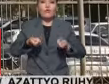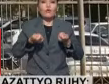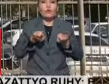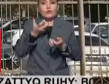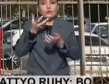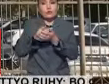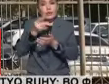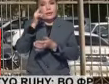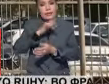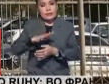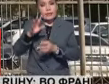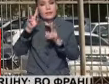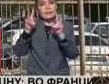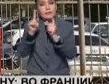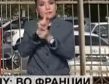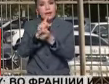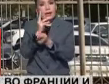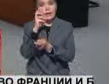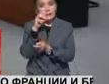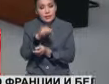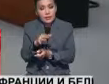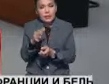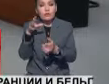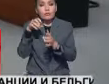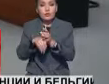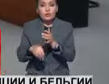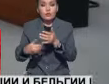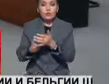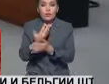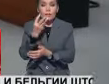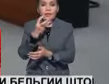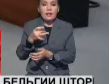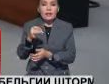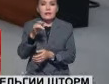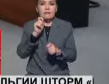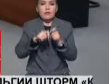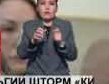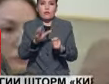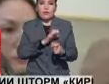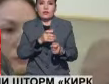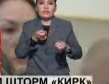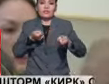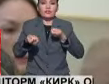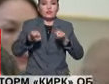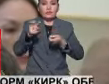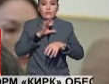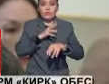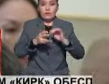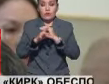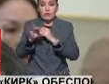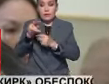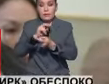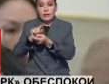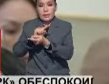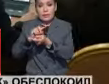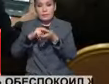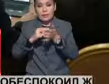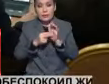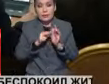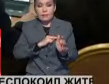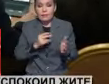инвестора. Название изменилось на «Кармет», а вместе с этим пришли и многомиллиардные инвестиции. Но главное, в компании пересмотрели планы работы